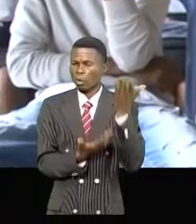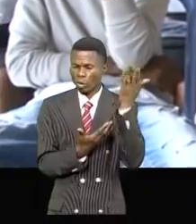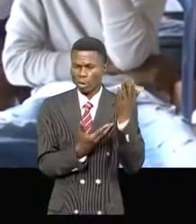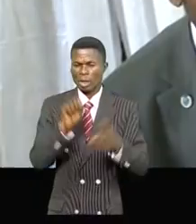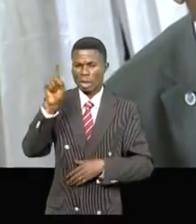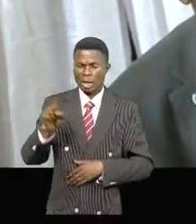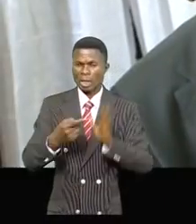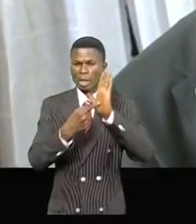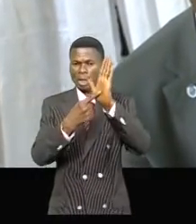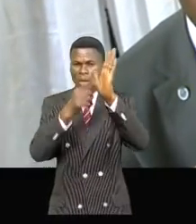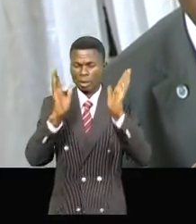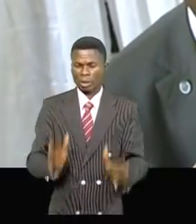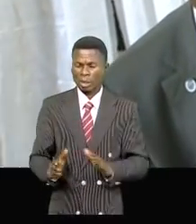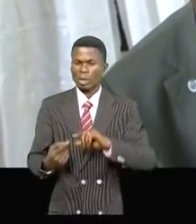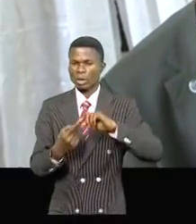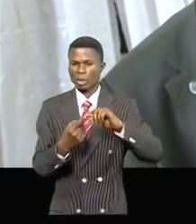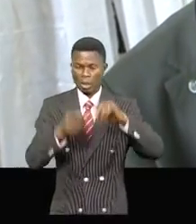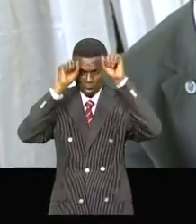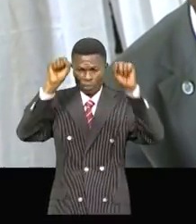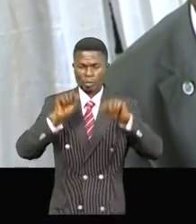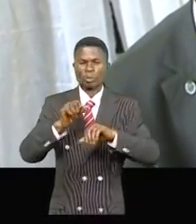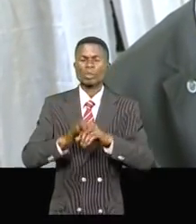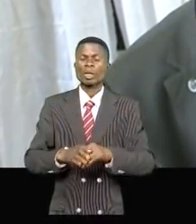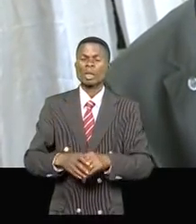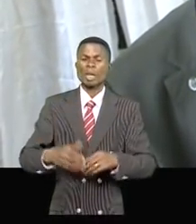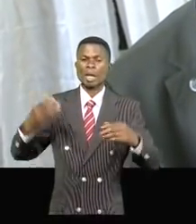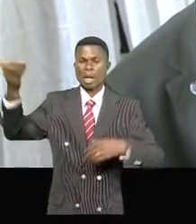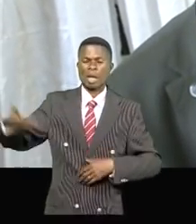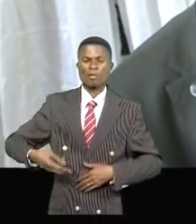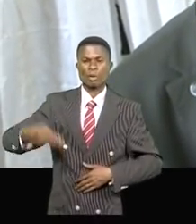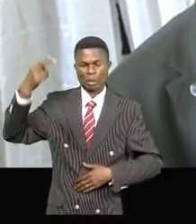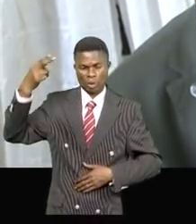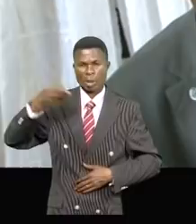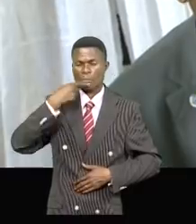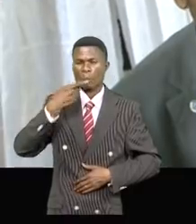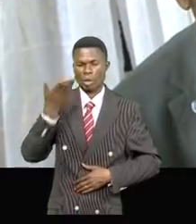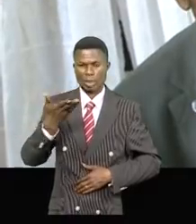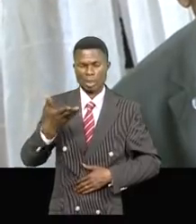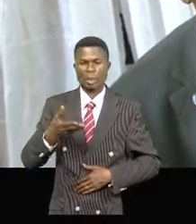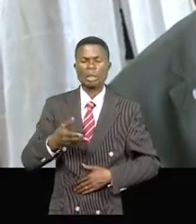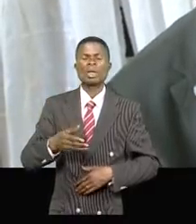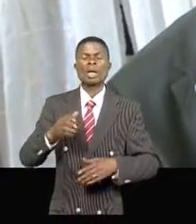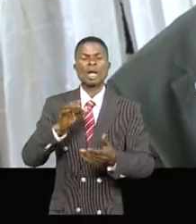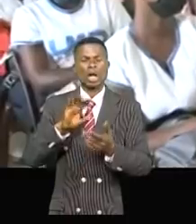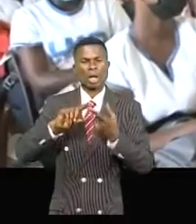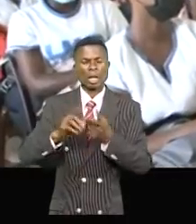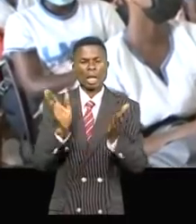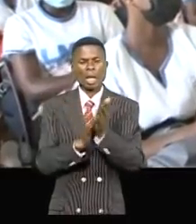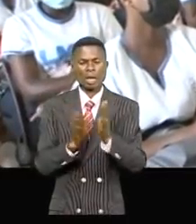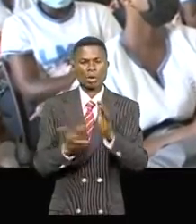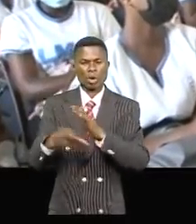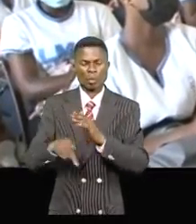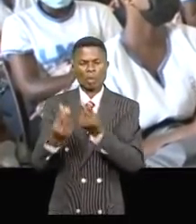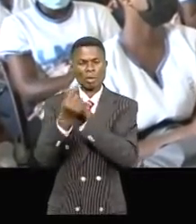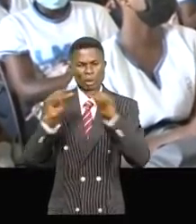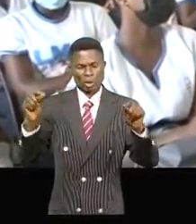représentant personnel du chef de l'État, invité de marque à ses assises. Yannick Luntadila a salué la gratuité de l'enseignement décrété